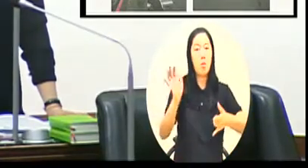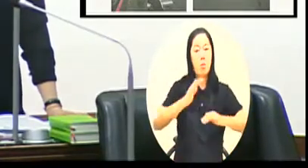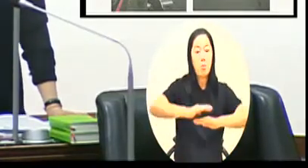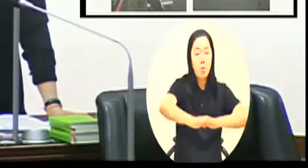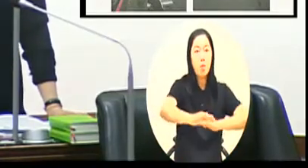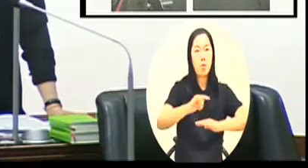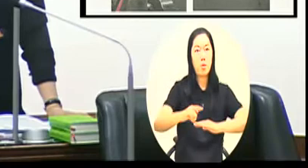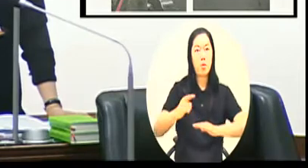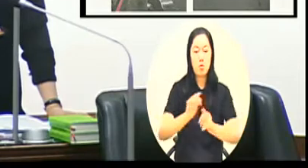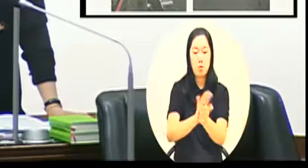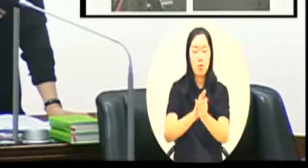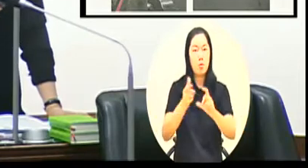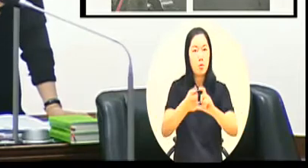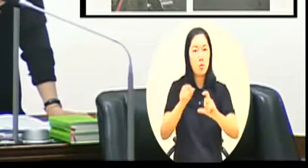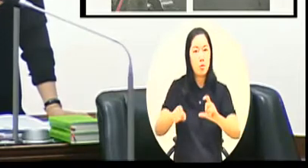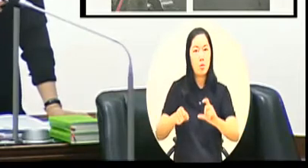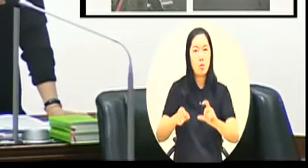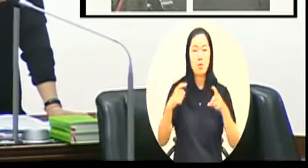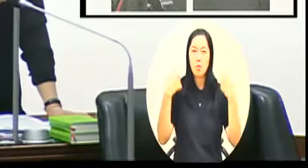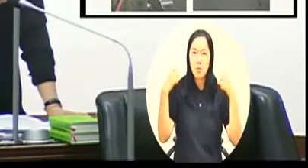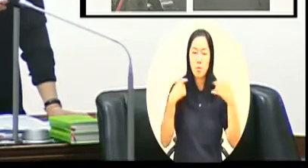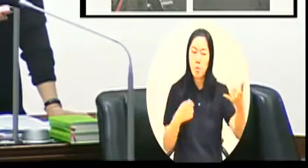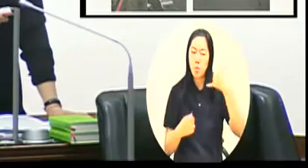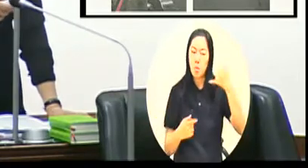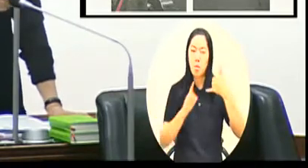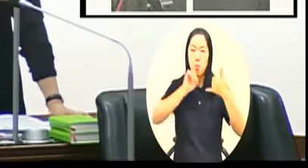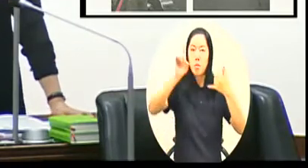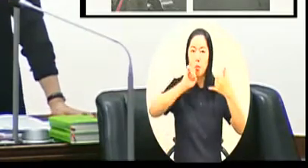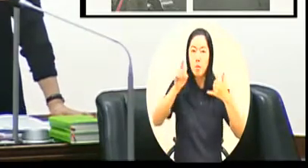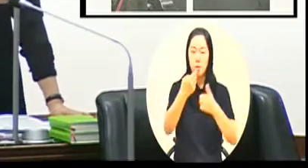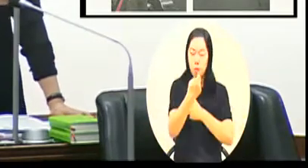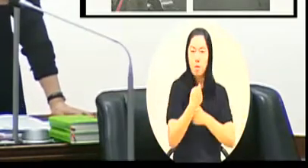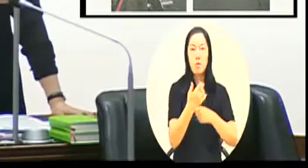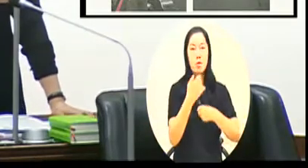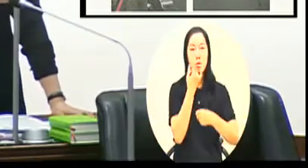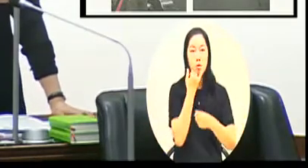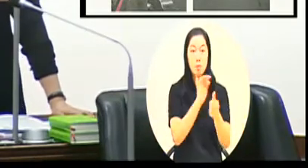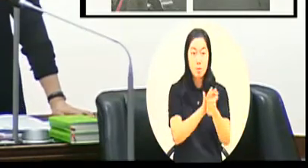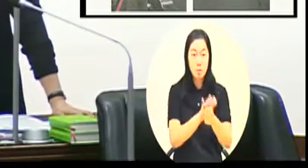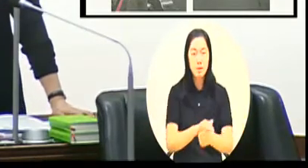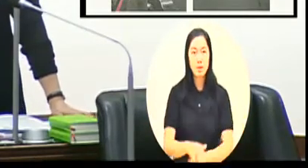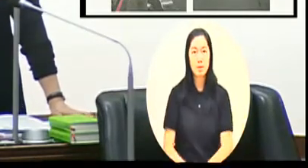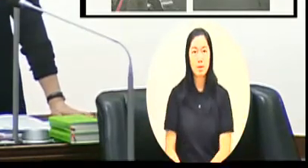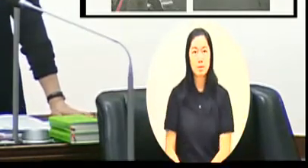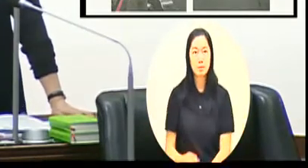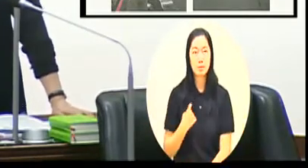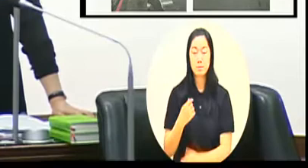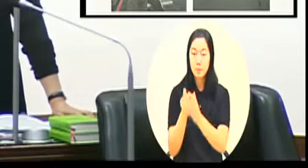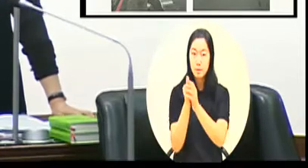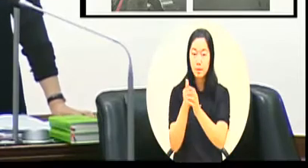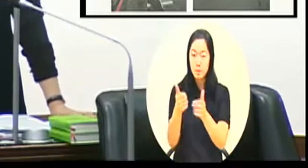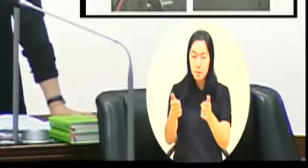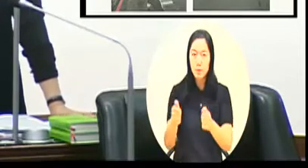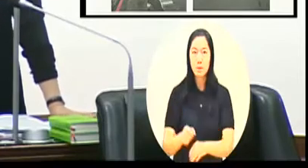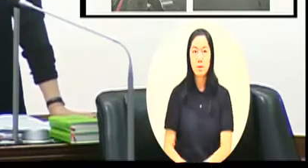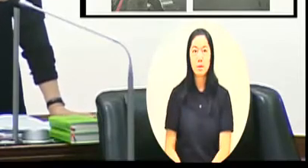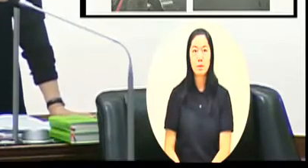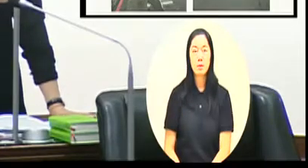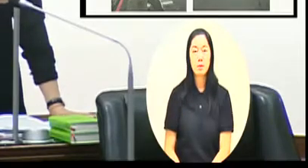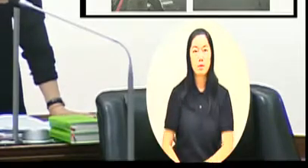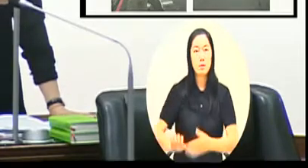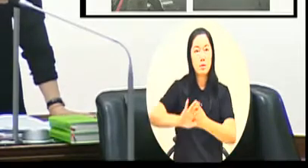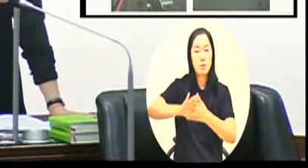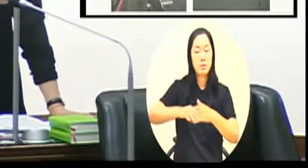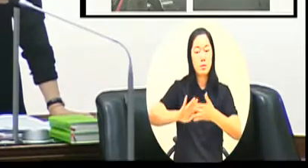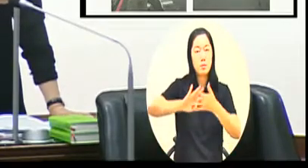的经常都是这些案件在委托我们单位来处理。那这里也要谢谢我们局长，外环西路就是从